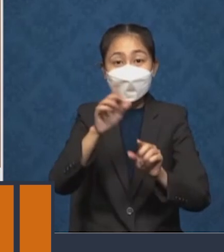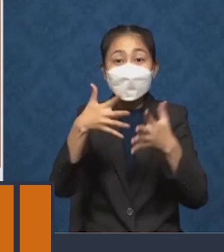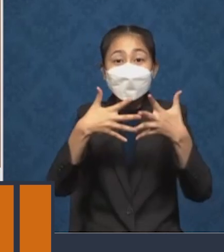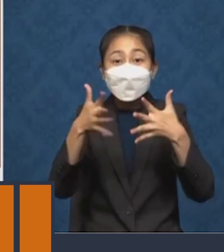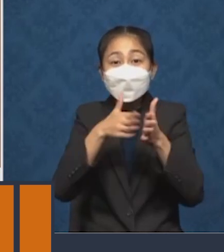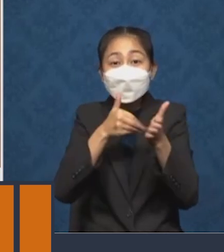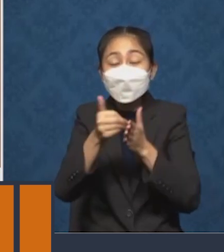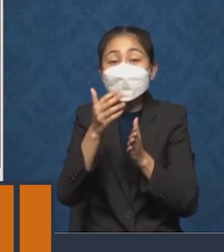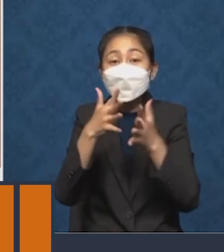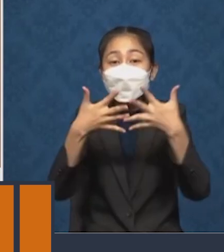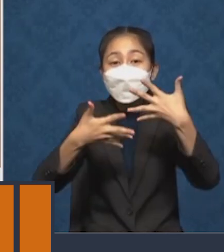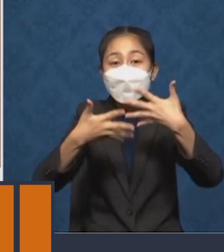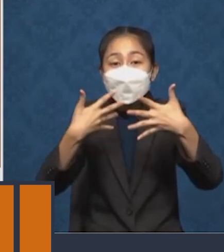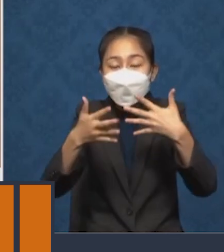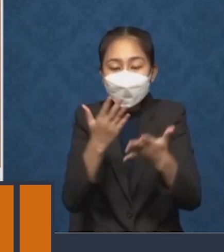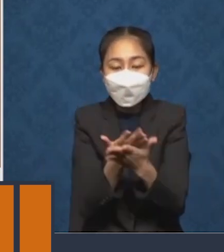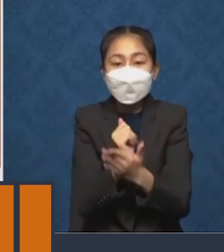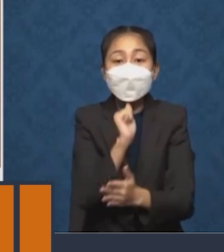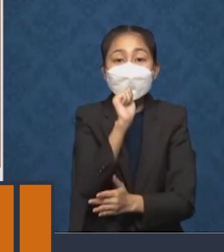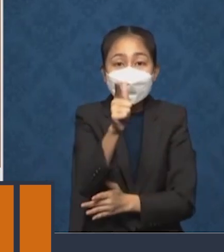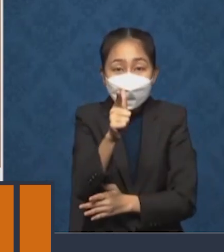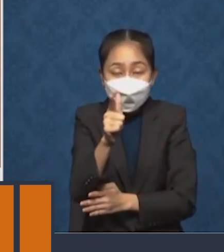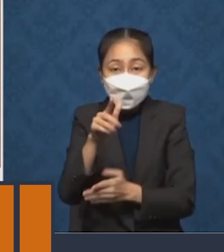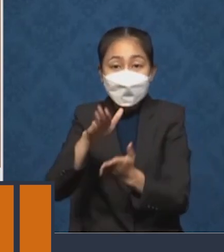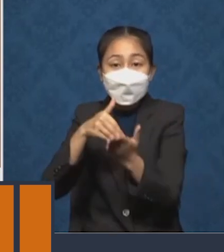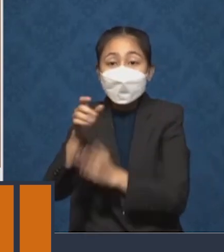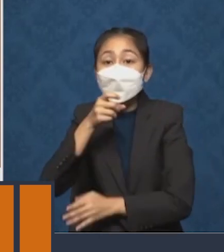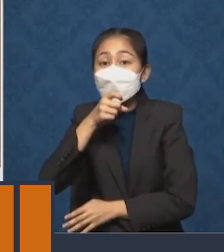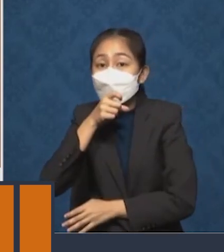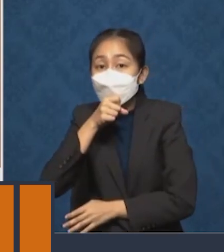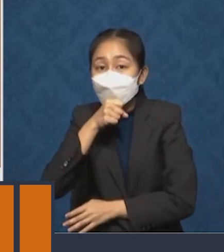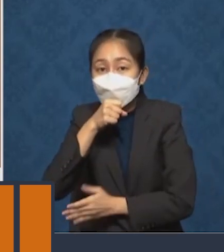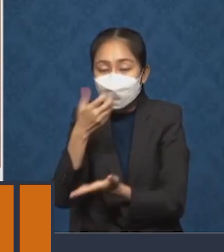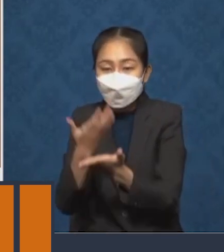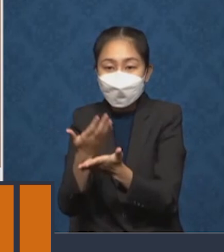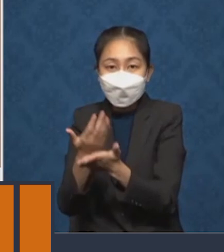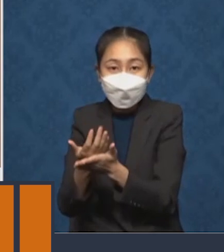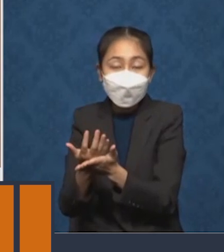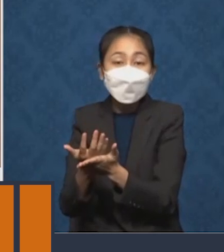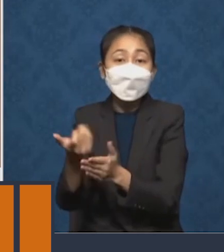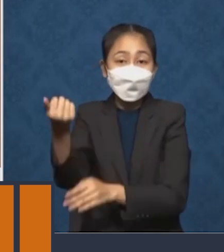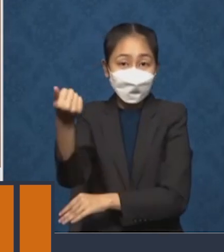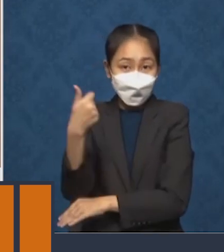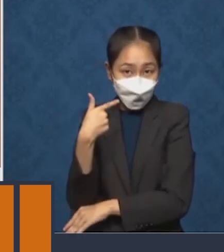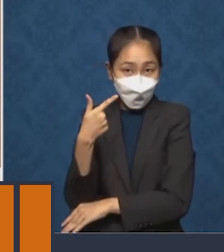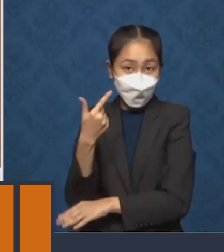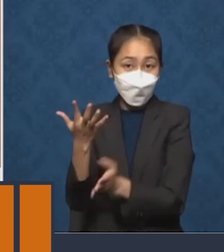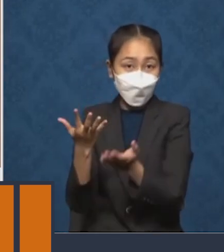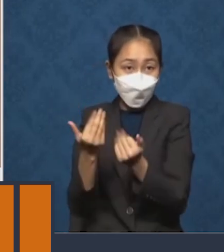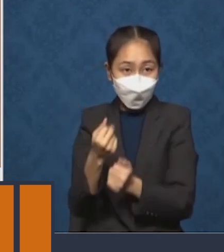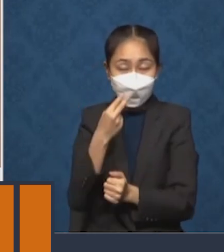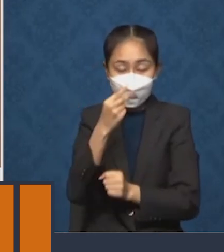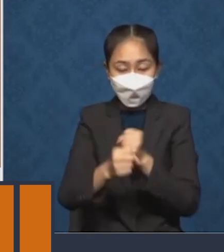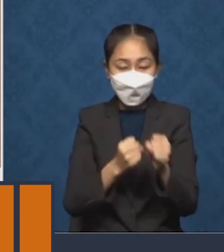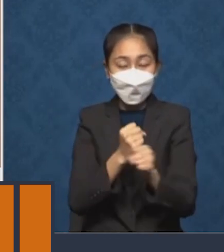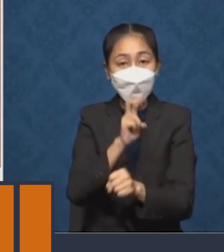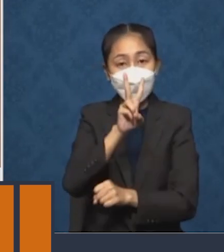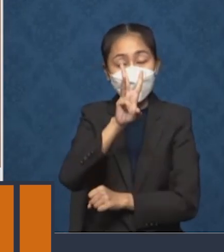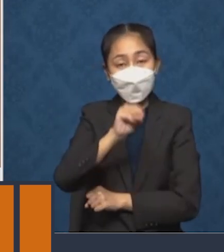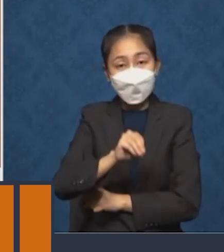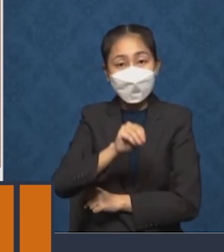ะคะแท่งสีส้มคือรายได้นะคะของ6364เนี่ยน่าจะเป็นตัวเลขที่ใกล้เคียงกับความเป็นจริง